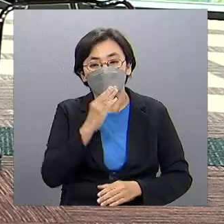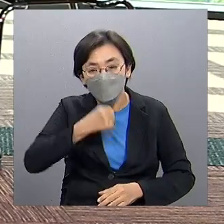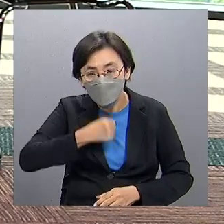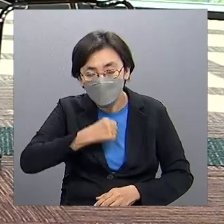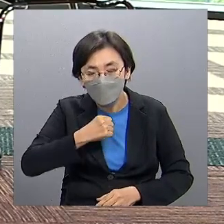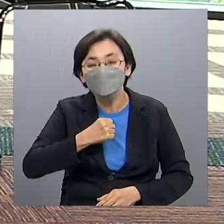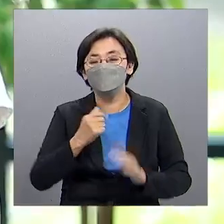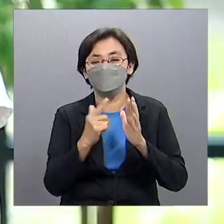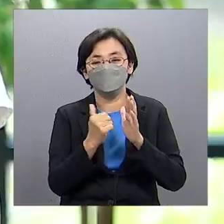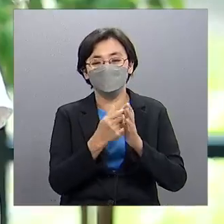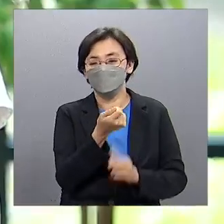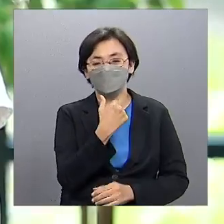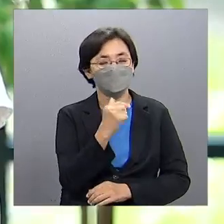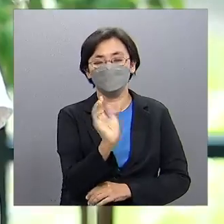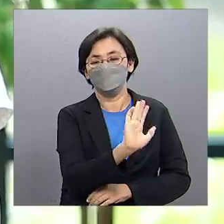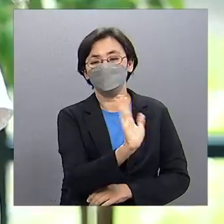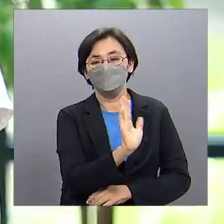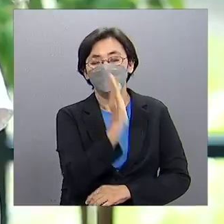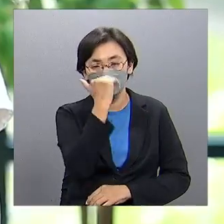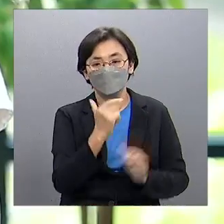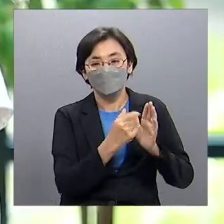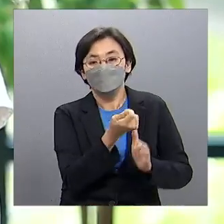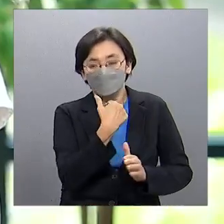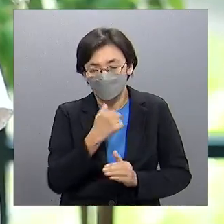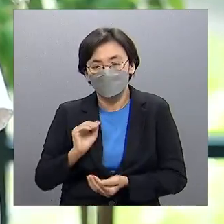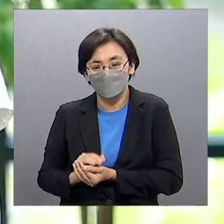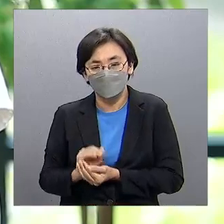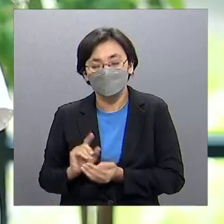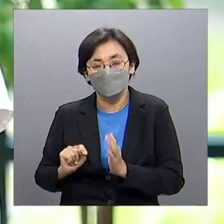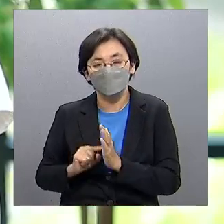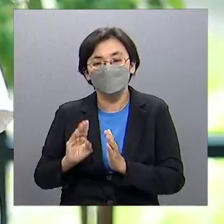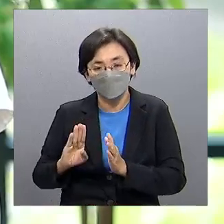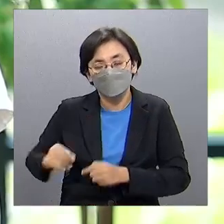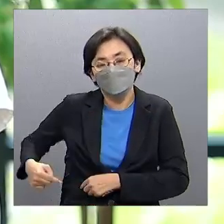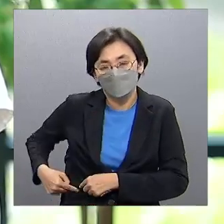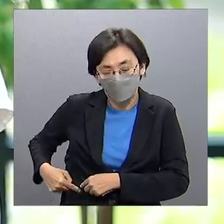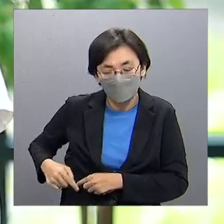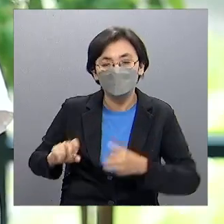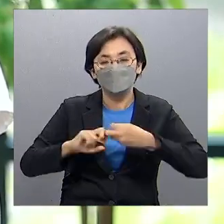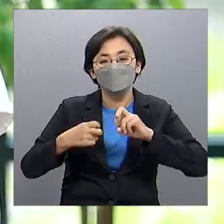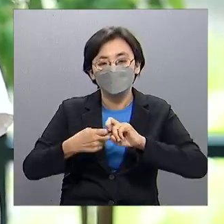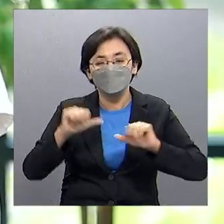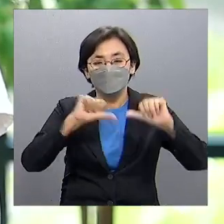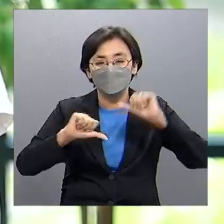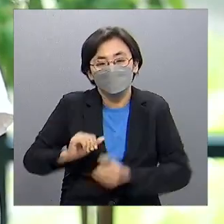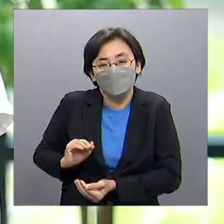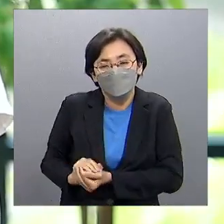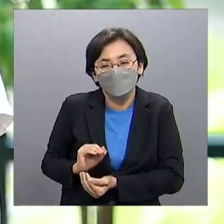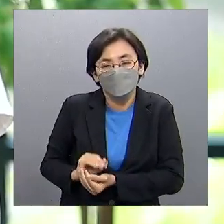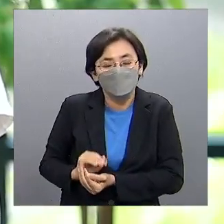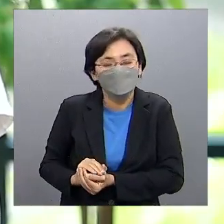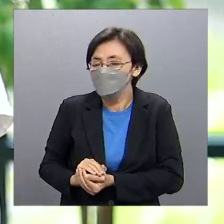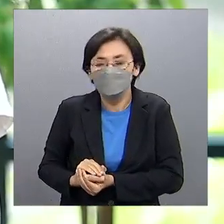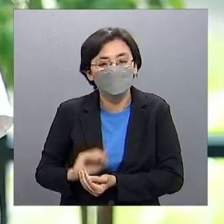จจุบันเท่าไหร่เพราะว่ามันจะมีผลต่อตับหรือว่าร่างกายจะดูดซึมสารที่เป็นเคมีเยอะเกินไปดังนั้นแผนไทยเราจะมียาตัวนึง